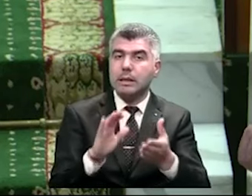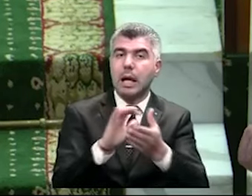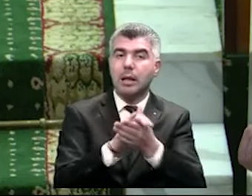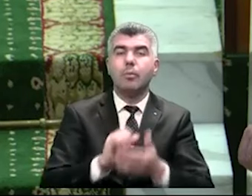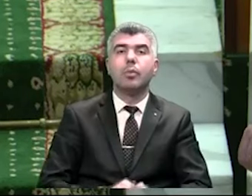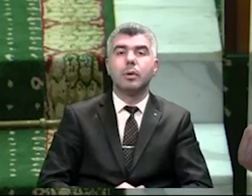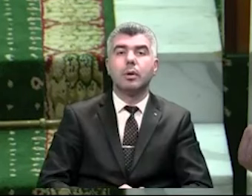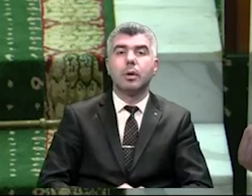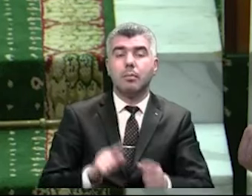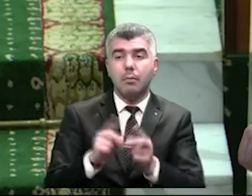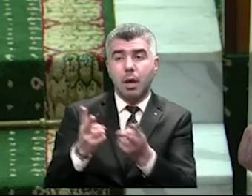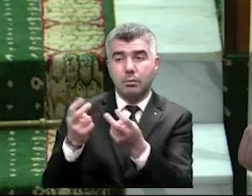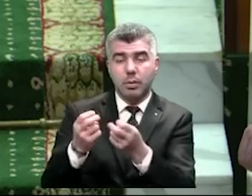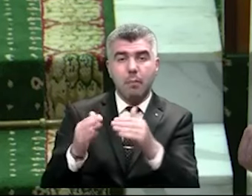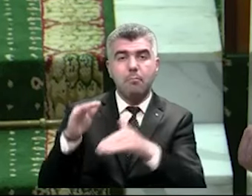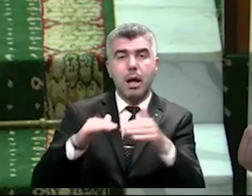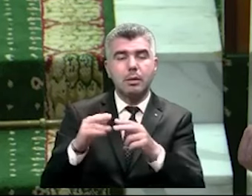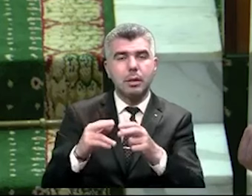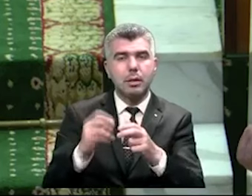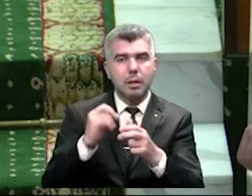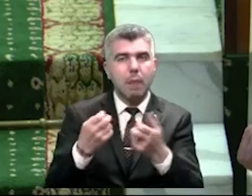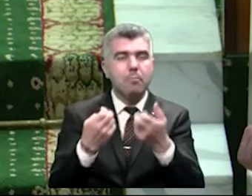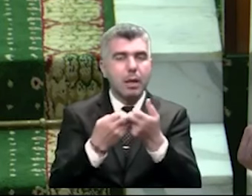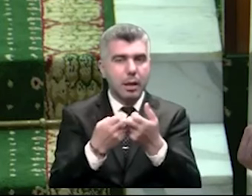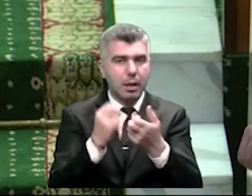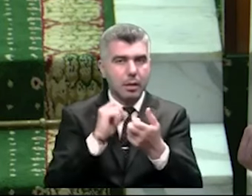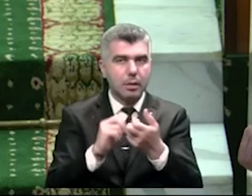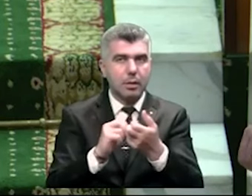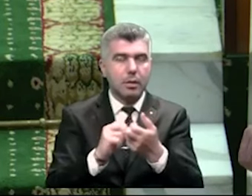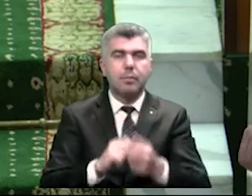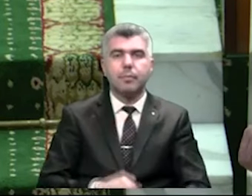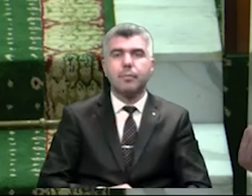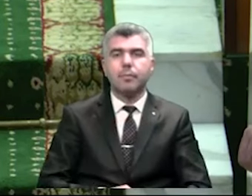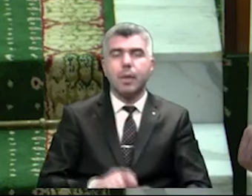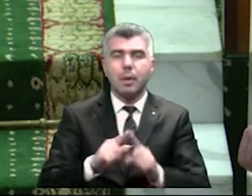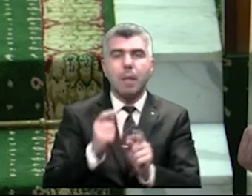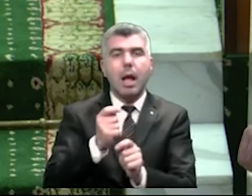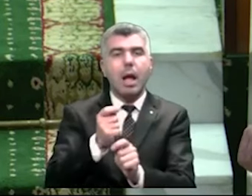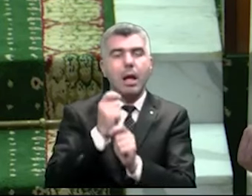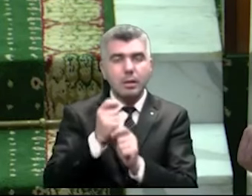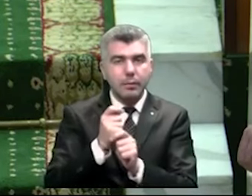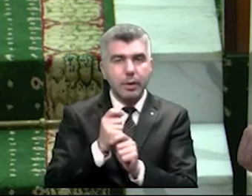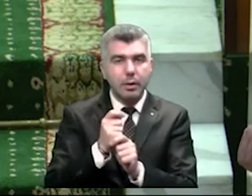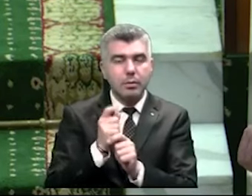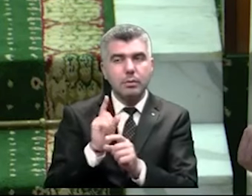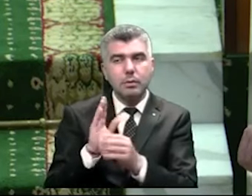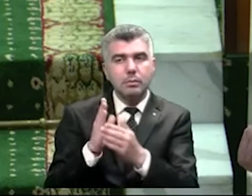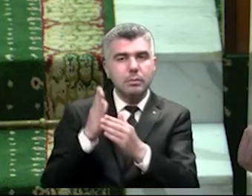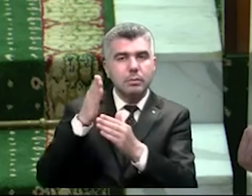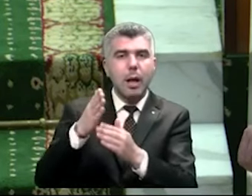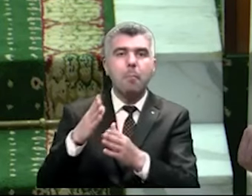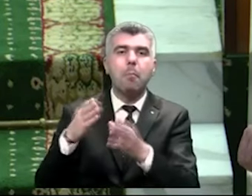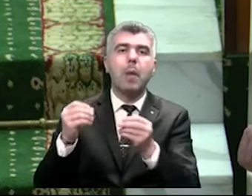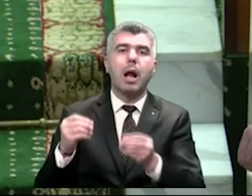ما بين تحليات الميا مثلا غ تقوموا بتحلي المياه مثلا في اسفي باش نوصل الما لمراكش باش